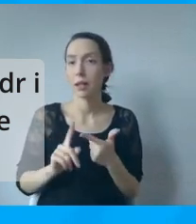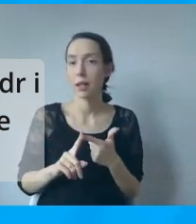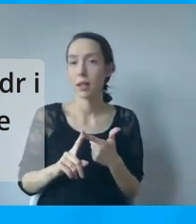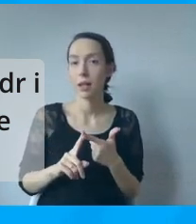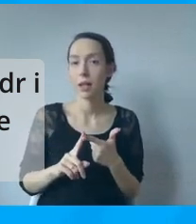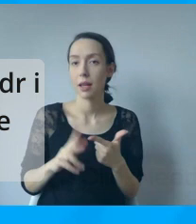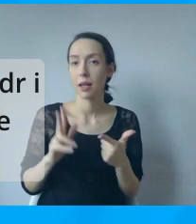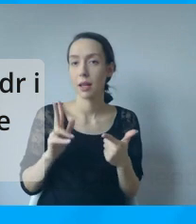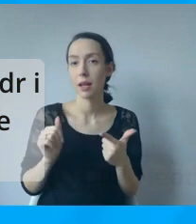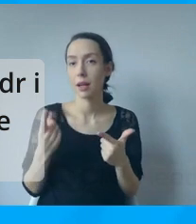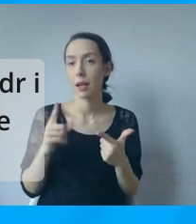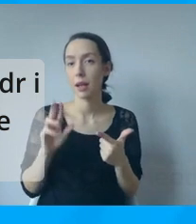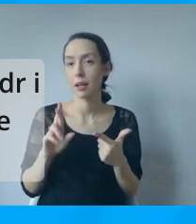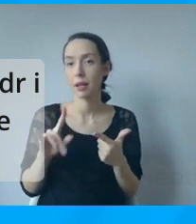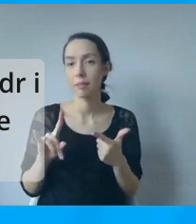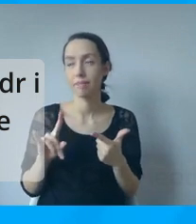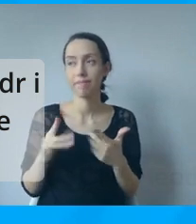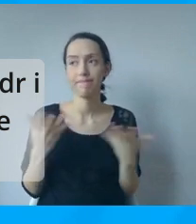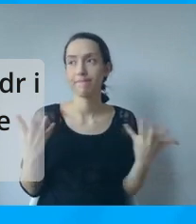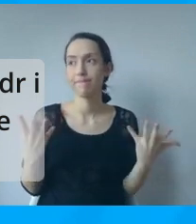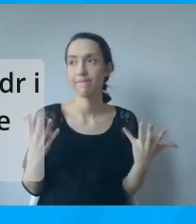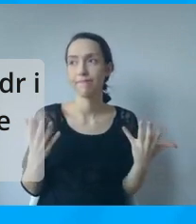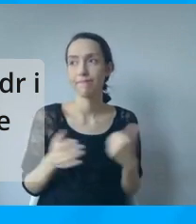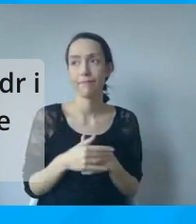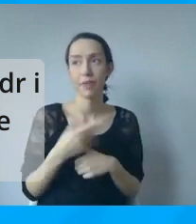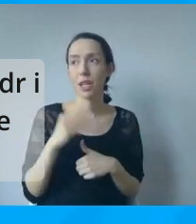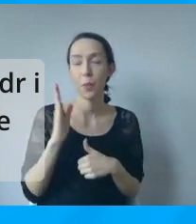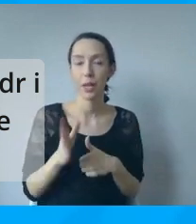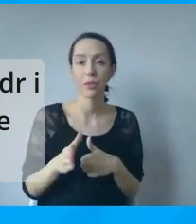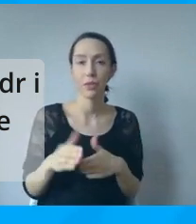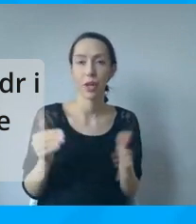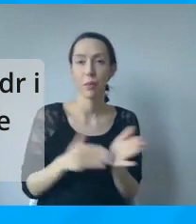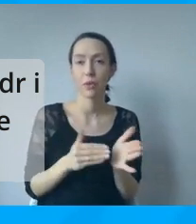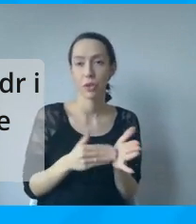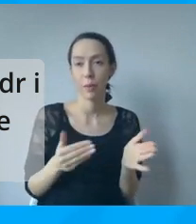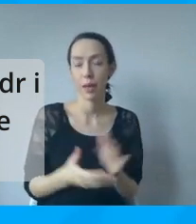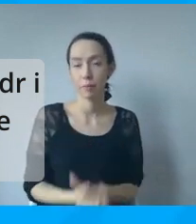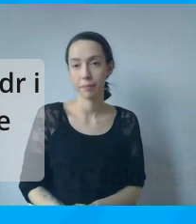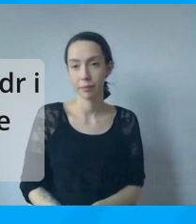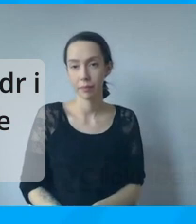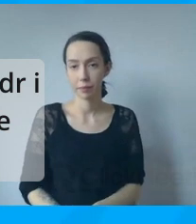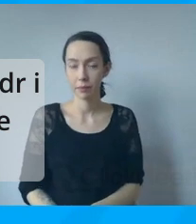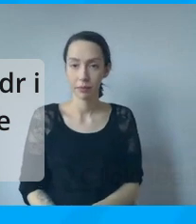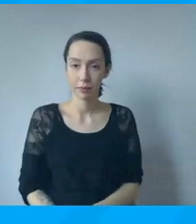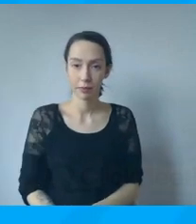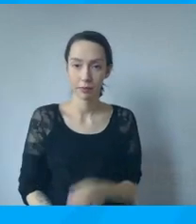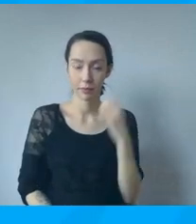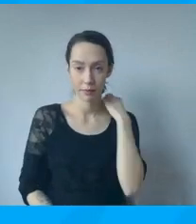płac, raczej w ogóle nie będą umiejętności marketingowe wykorzystywane.